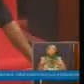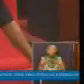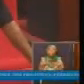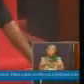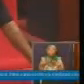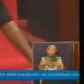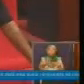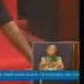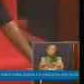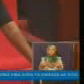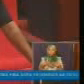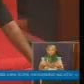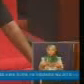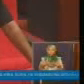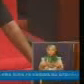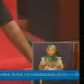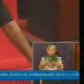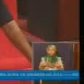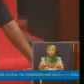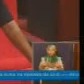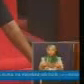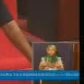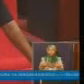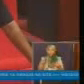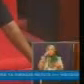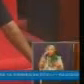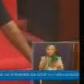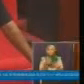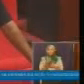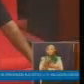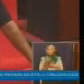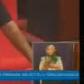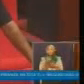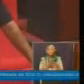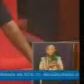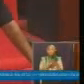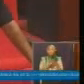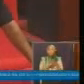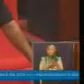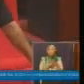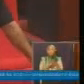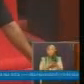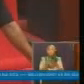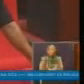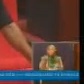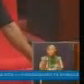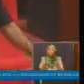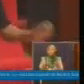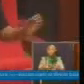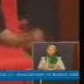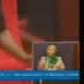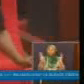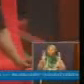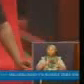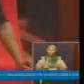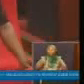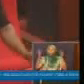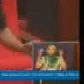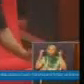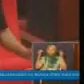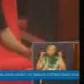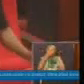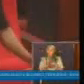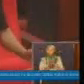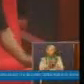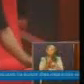huu una gharama na fedha hizi tunazotumia tungeweza kuwasomesha watoto wa maskini ambao